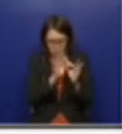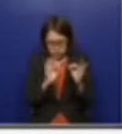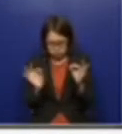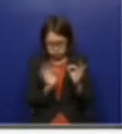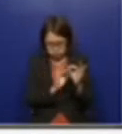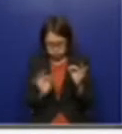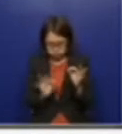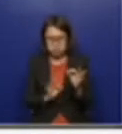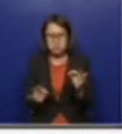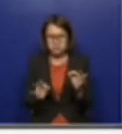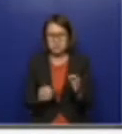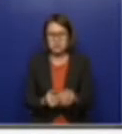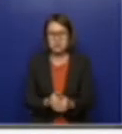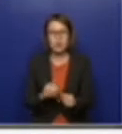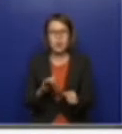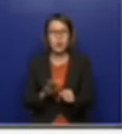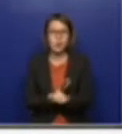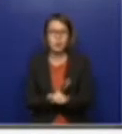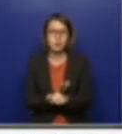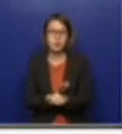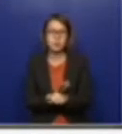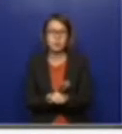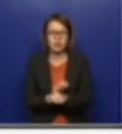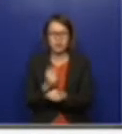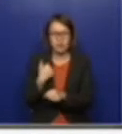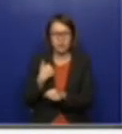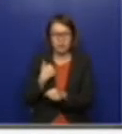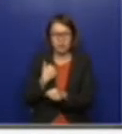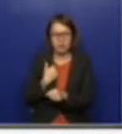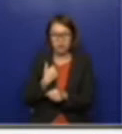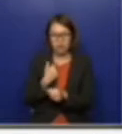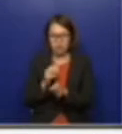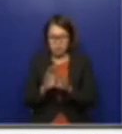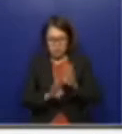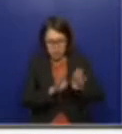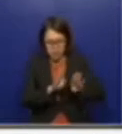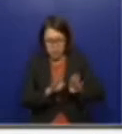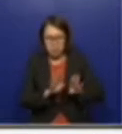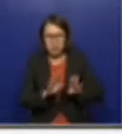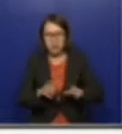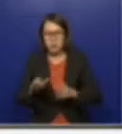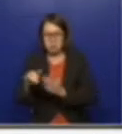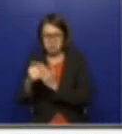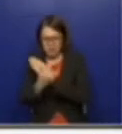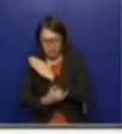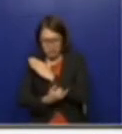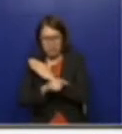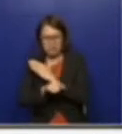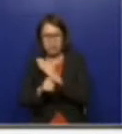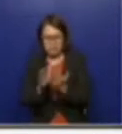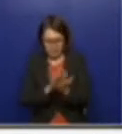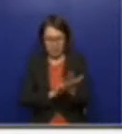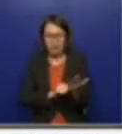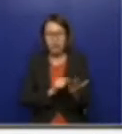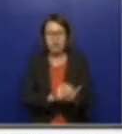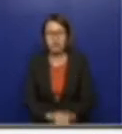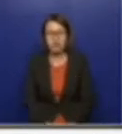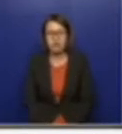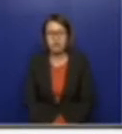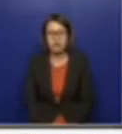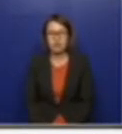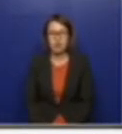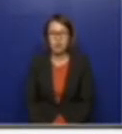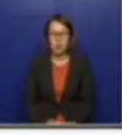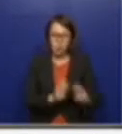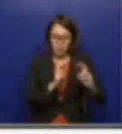นะครับครบถ้วนมีผลการศึกษามีข้อเปรียบเทียบระหว่างประเทศด้วยนะครับมีบทวิเคราะห์